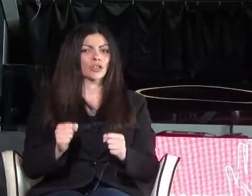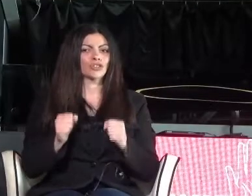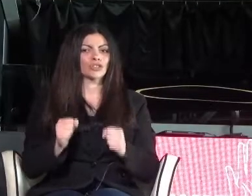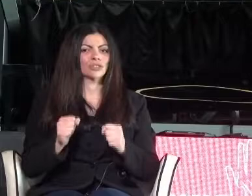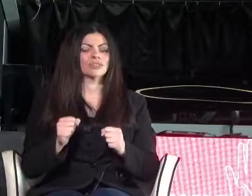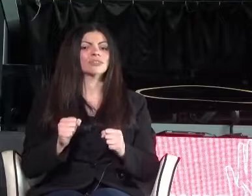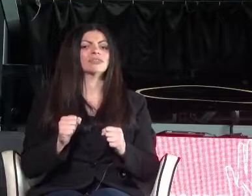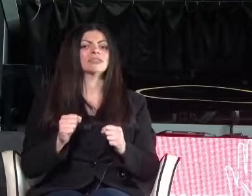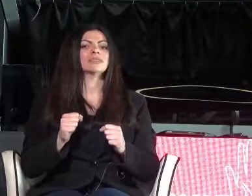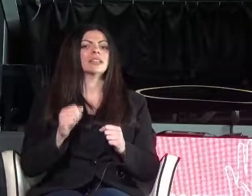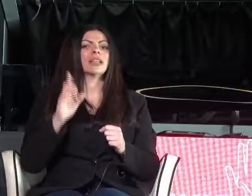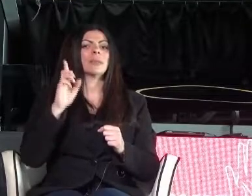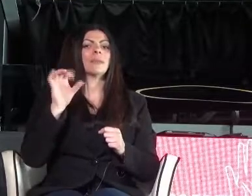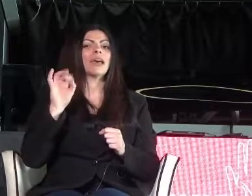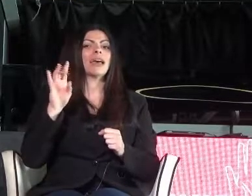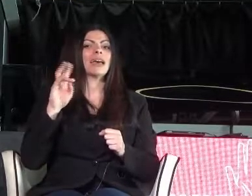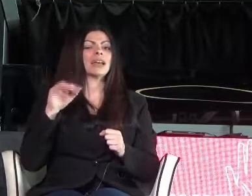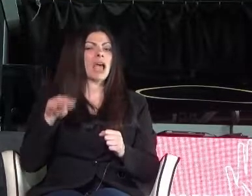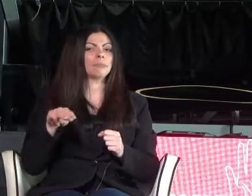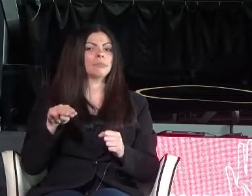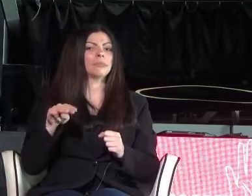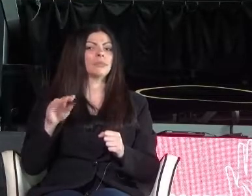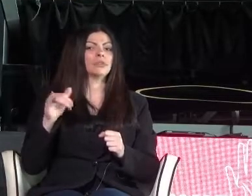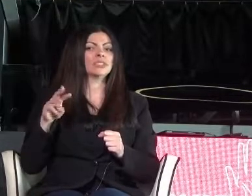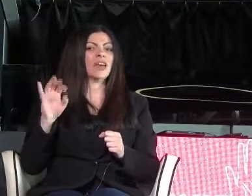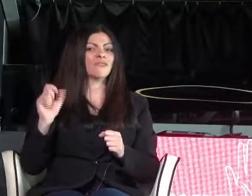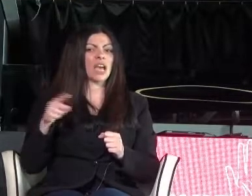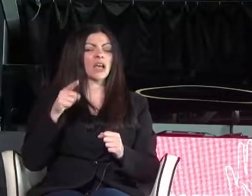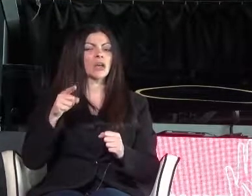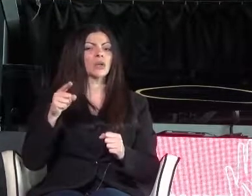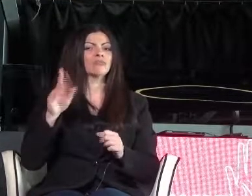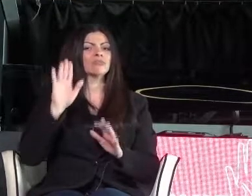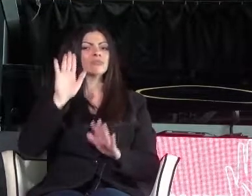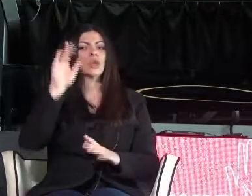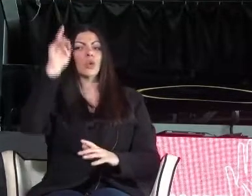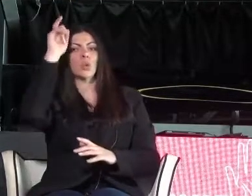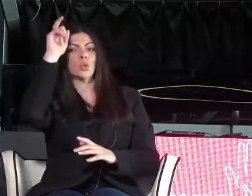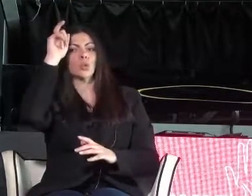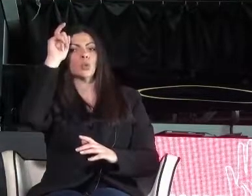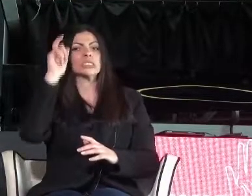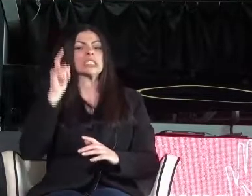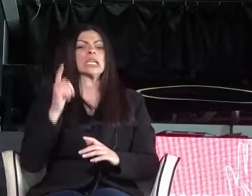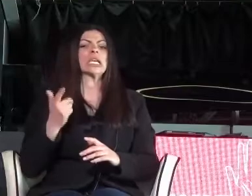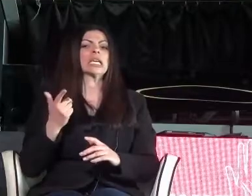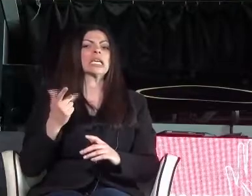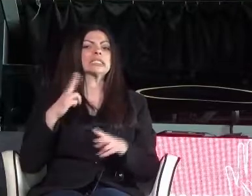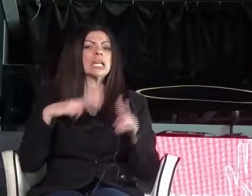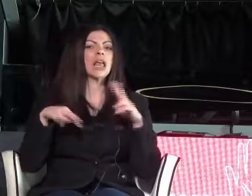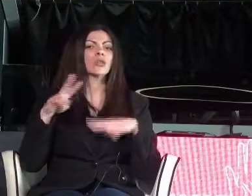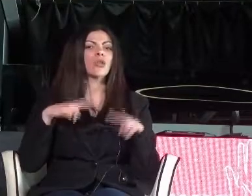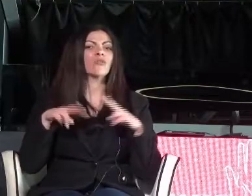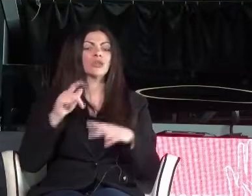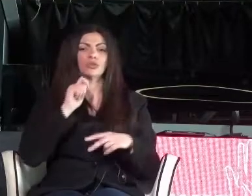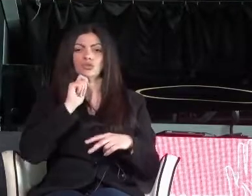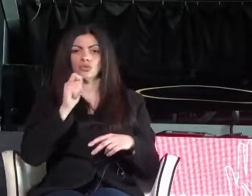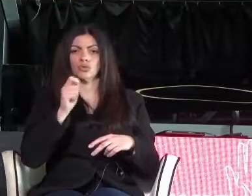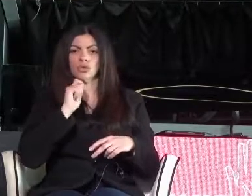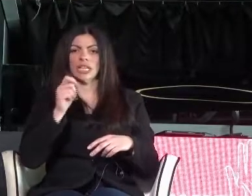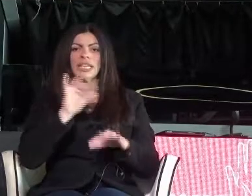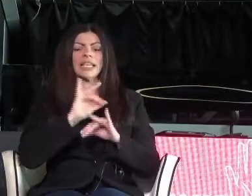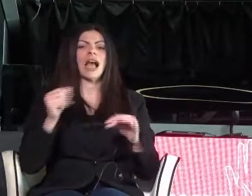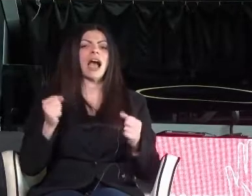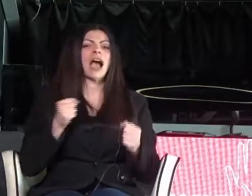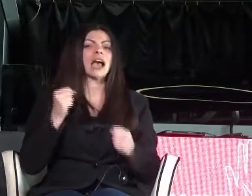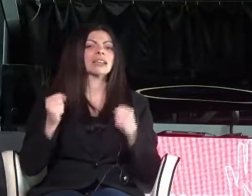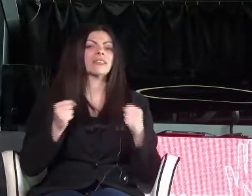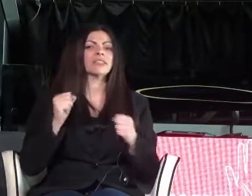Байрам Мустафа Байрамали е българо-турски визуален изследовател, журналист и арт-активист. Той